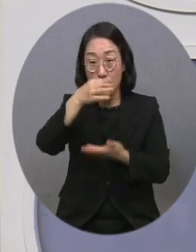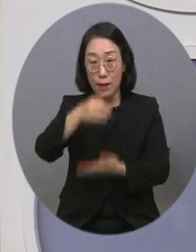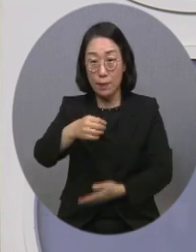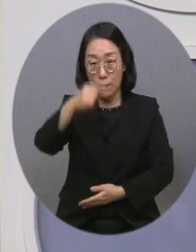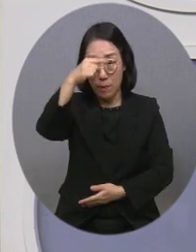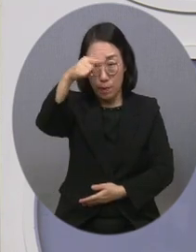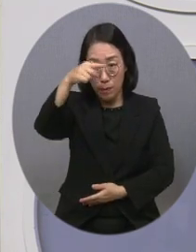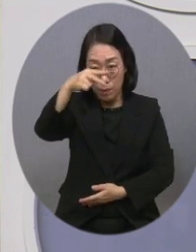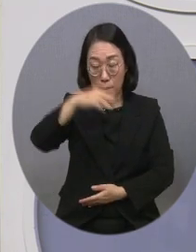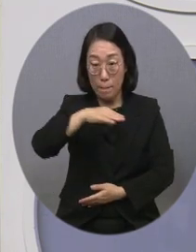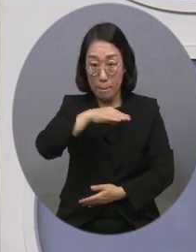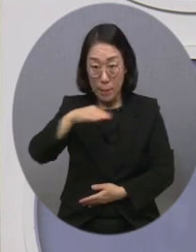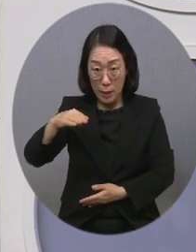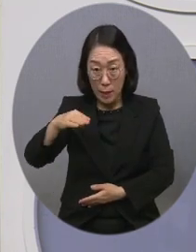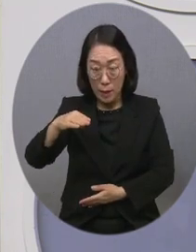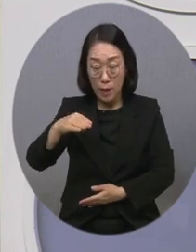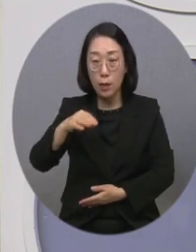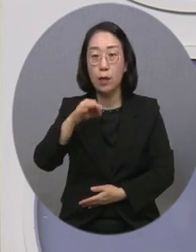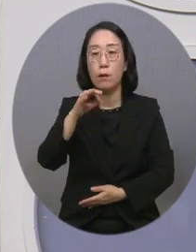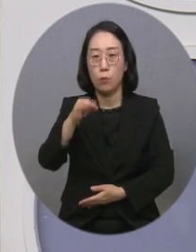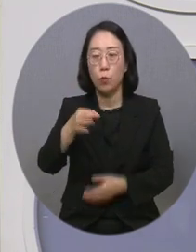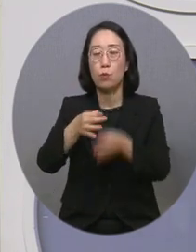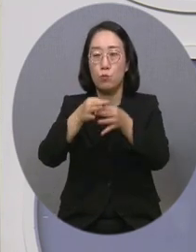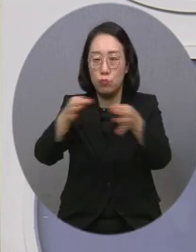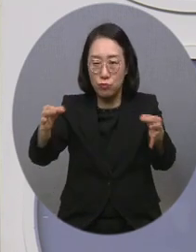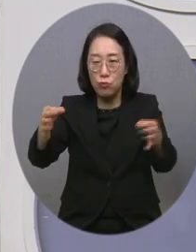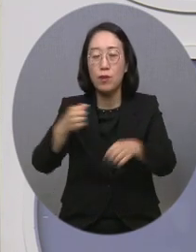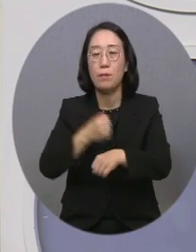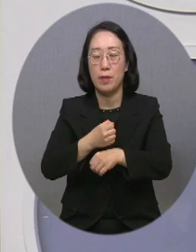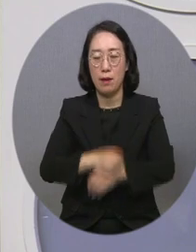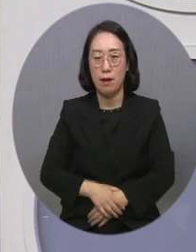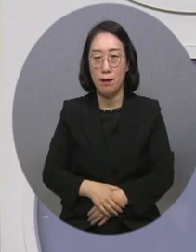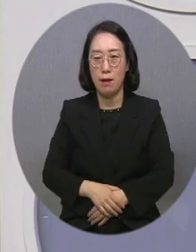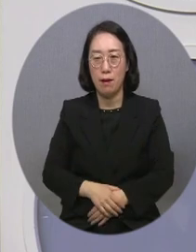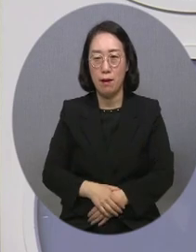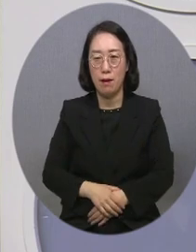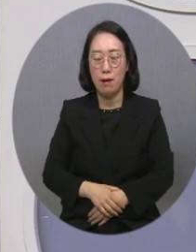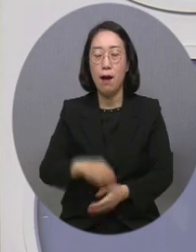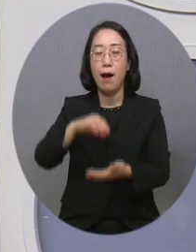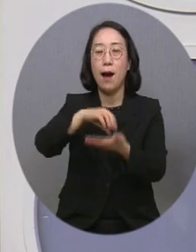해서 배분을 하게 되죠. 그러니까 굉장히 합리적이고